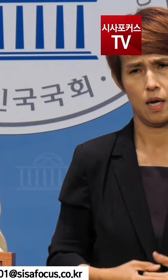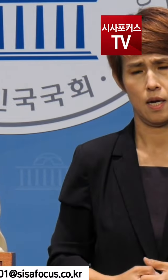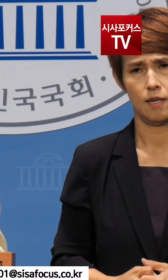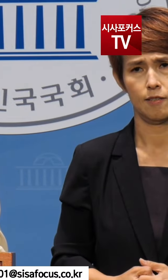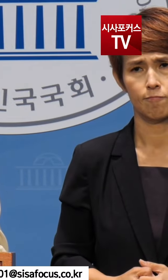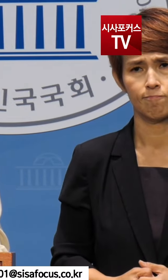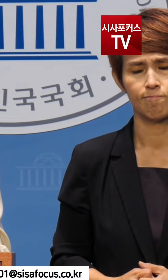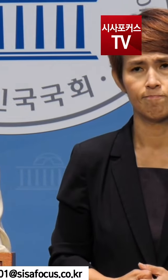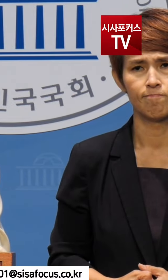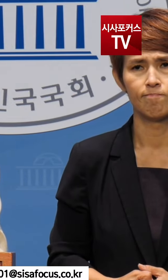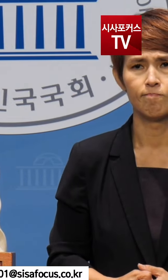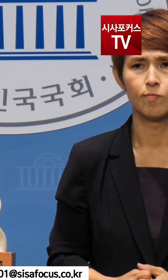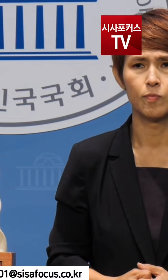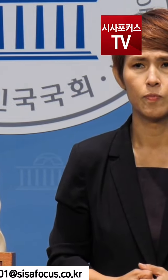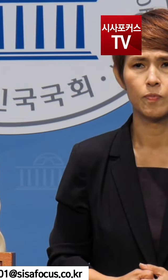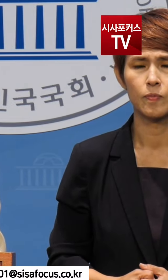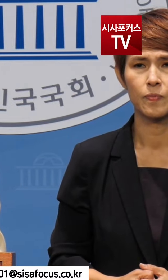것입니까?